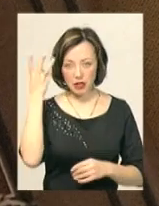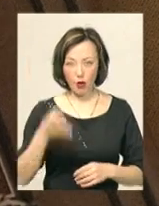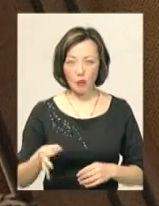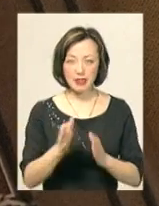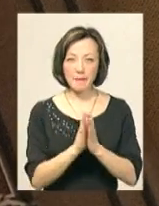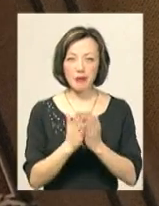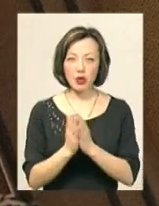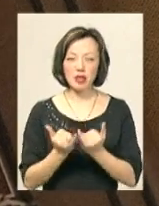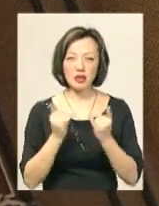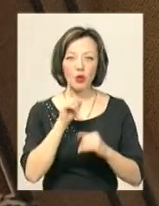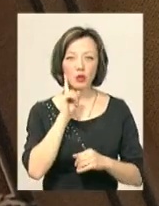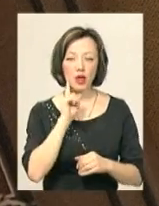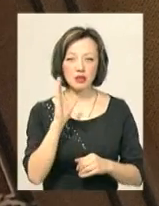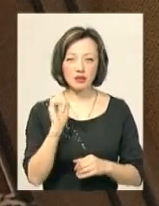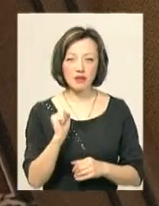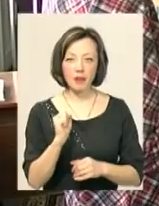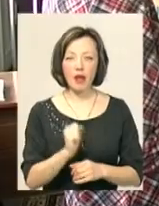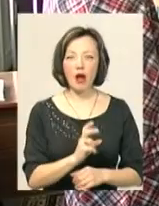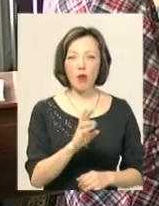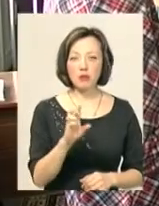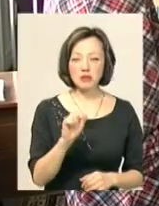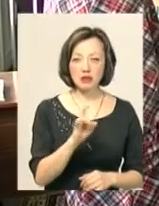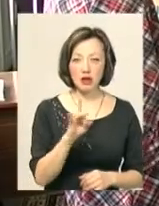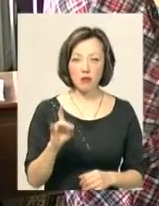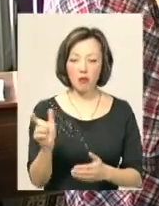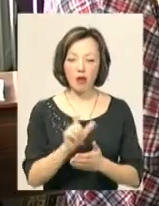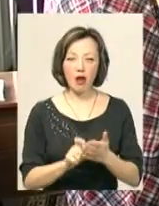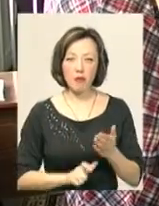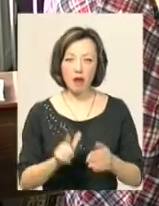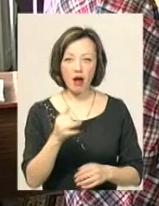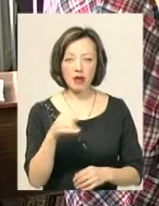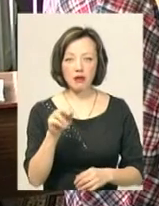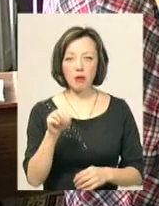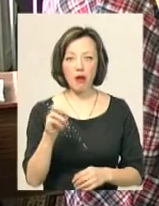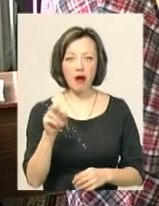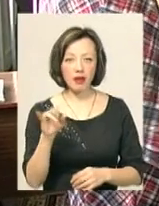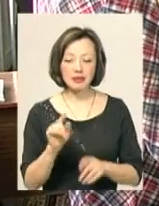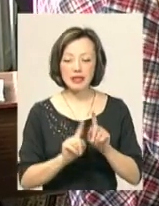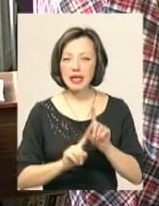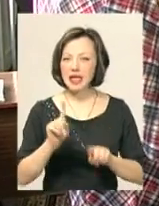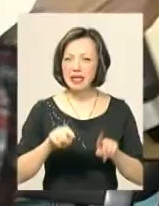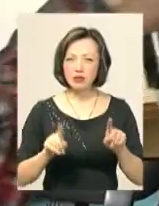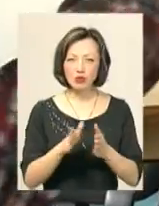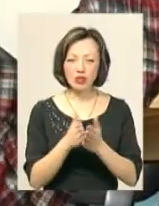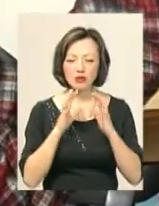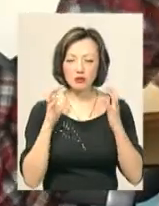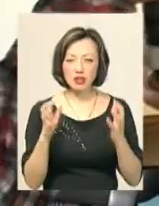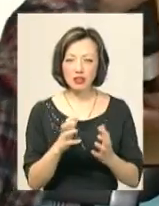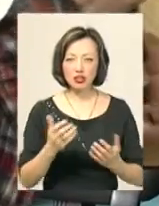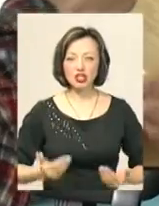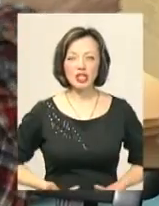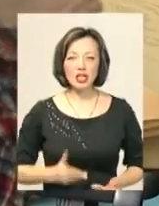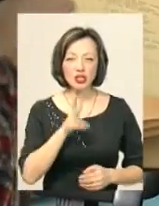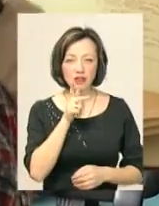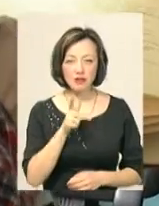обласній бібліотеці для юнацтва. Кобзар – поема «Гайдамаки». Цю рідкісну книгу у своїй колекції зберіг житель Чернівців Микола Джуряк. І саме